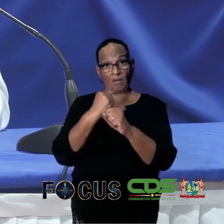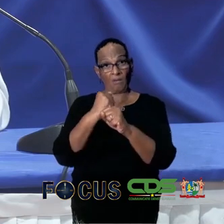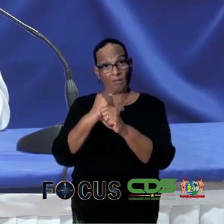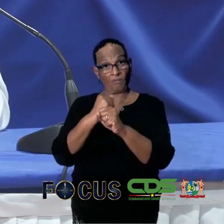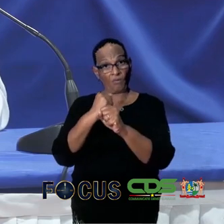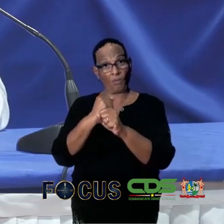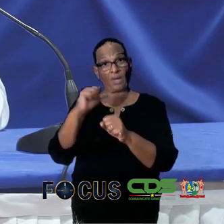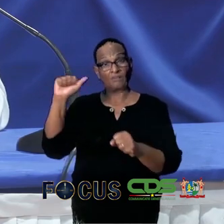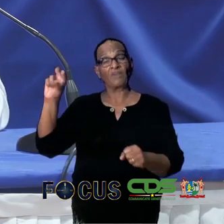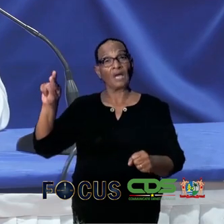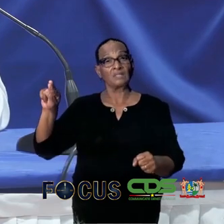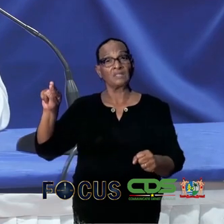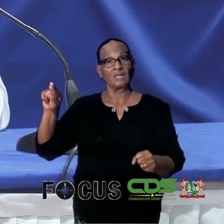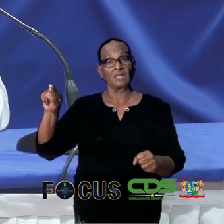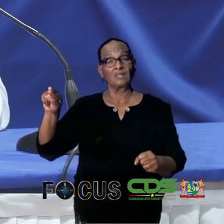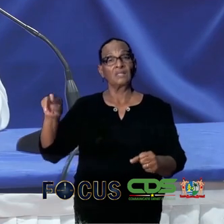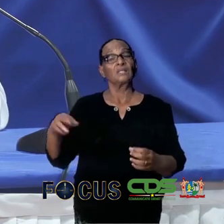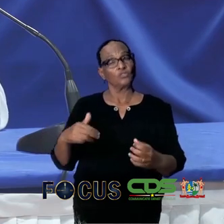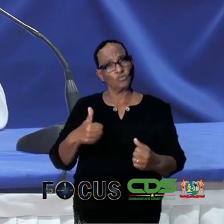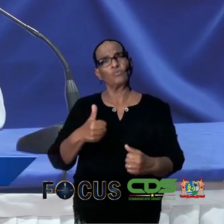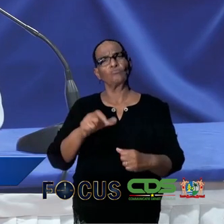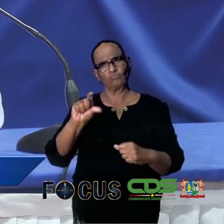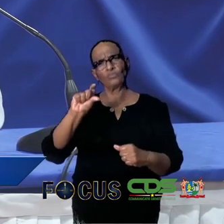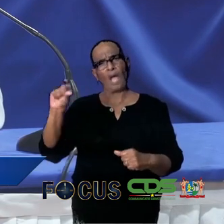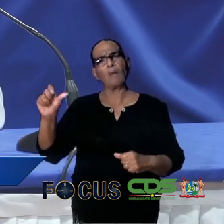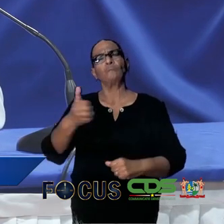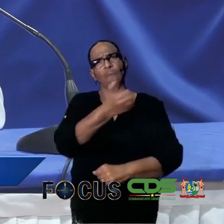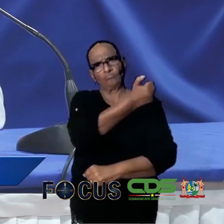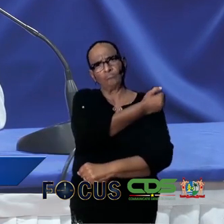AstraZeneca. Pfizer is een mRNA-vaccin. Dat wil zeggen dat